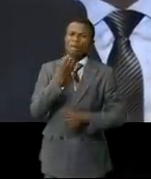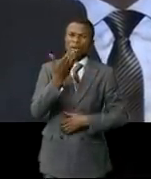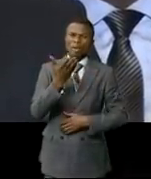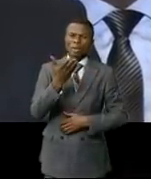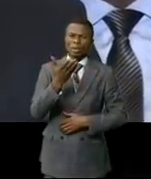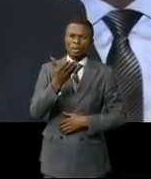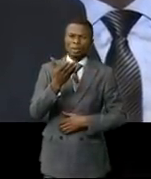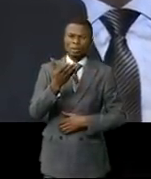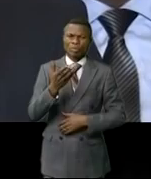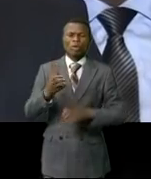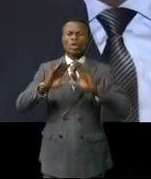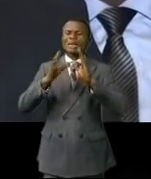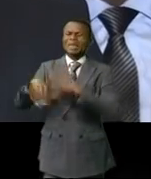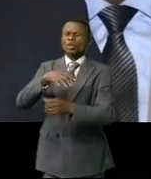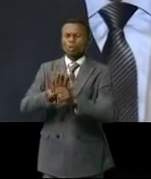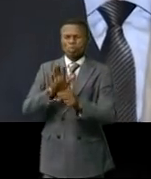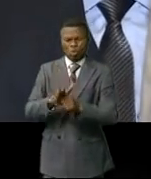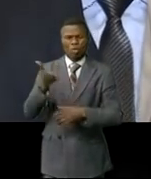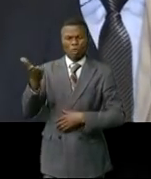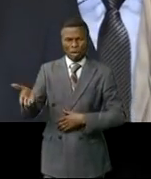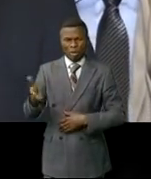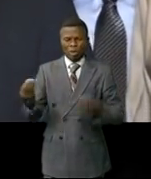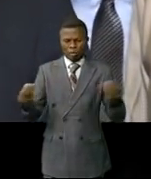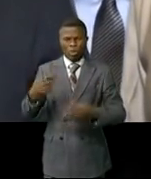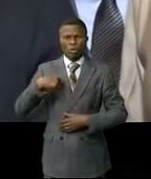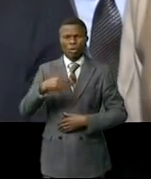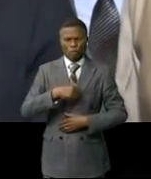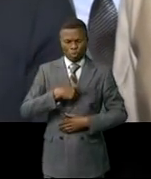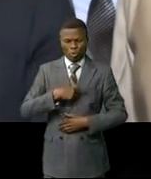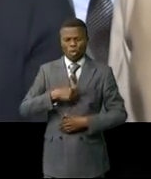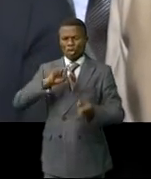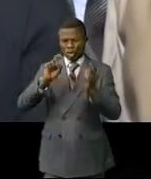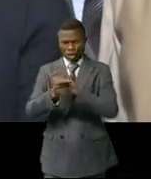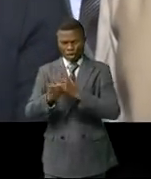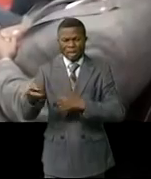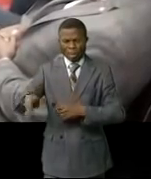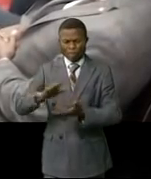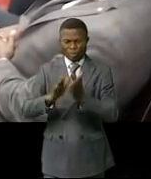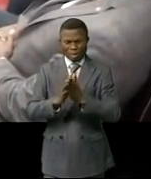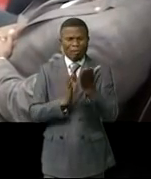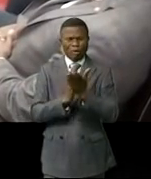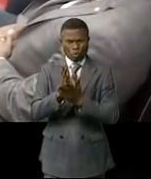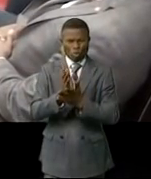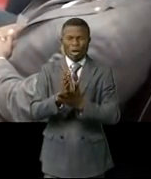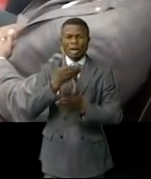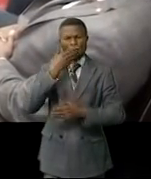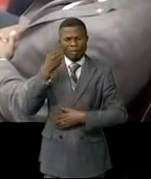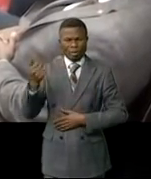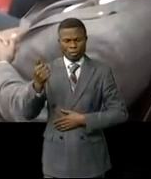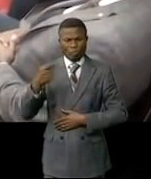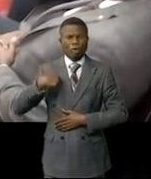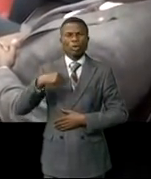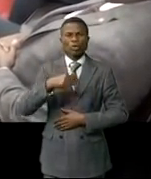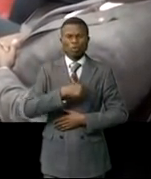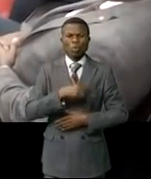des sursauts de tous ordres, pour que nous puissions la remettre dans la légalité. Et nous